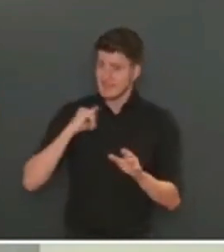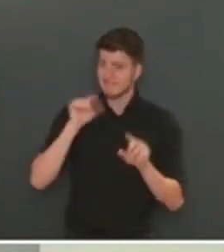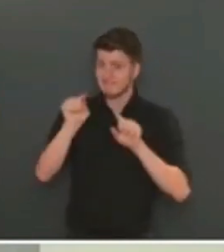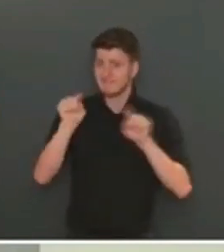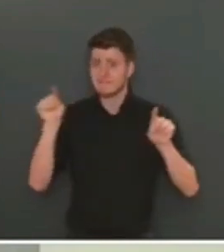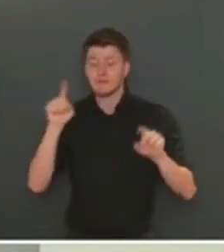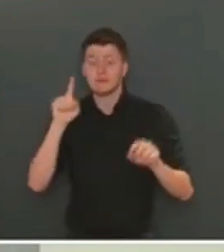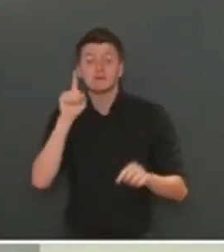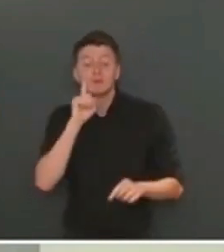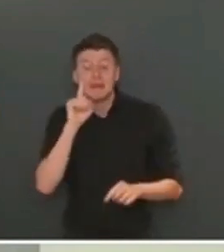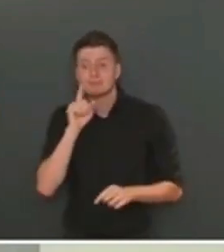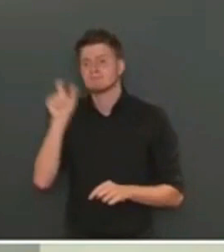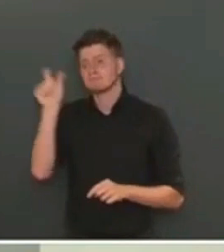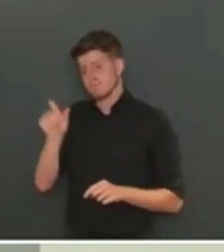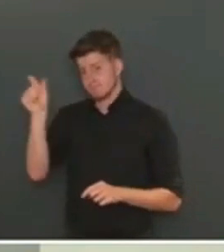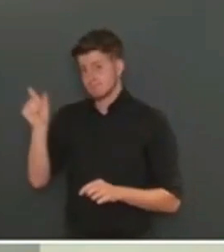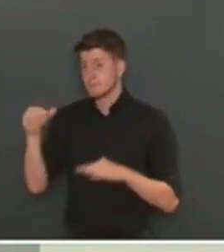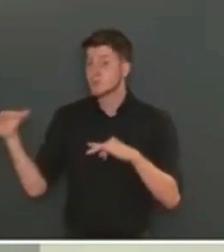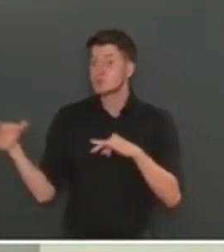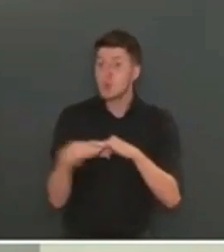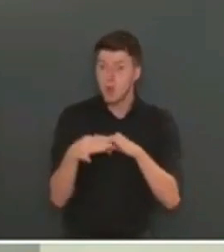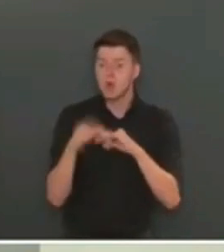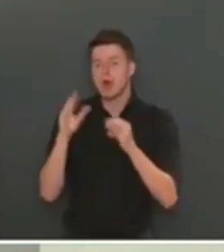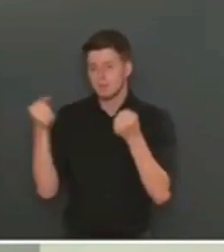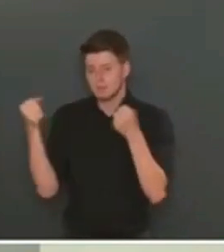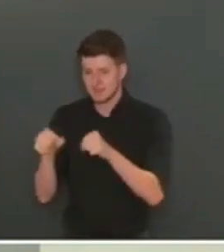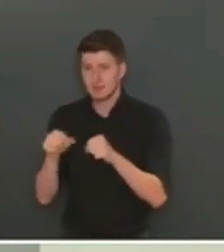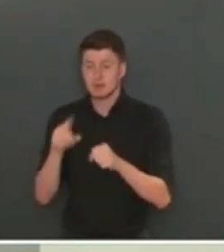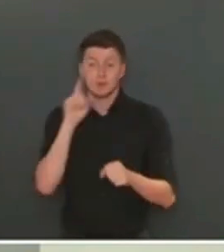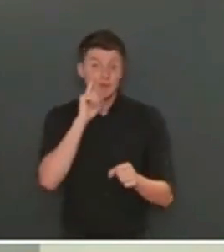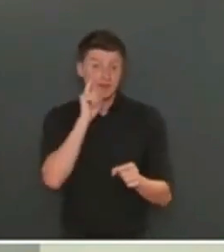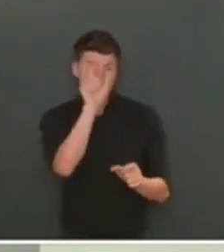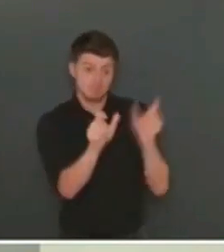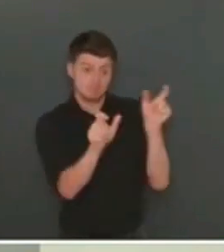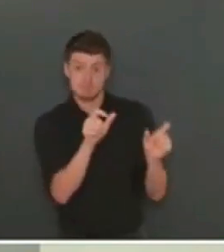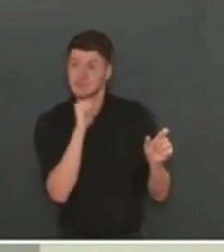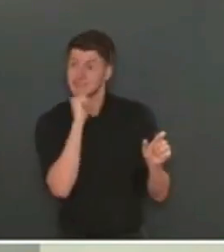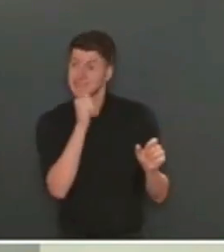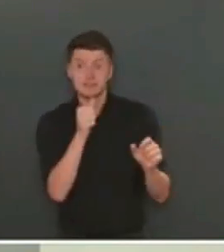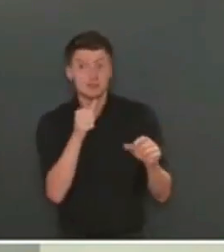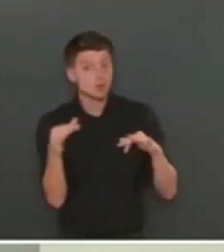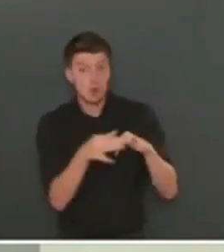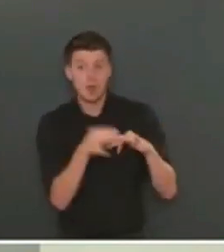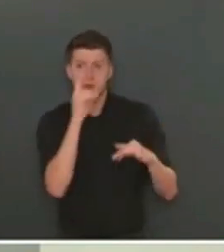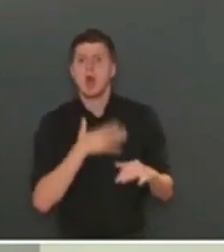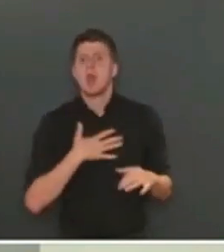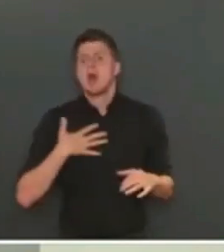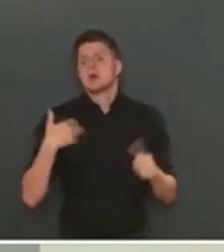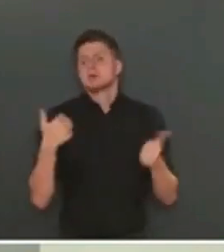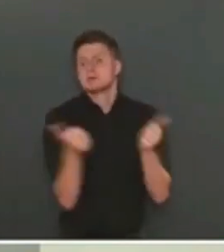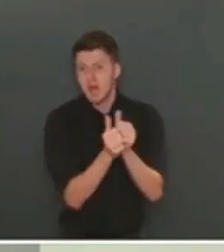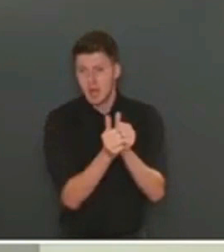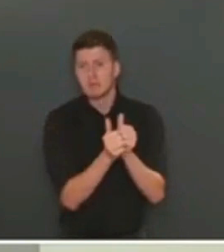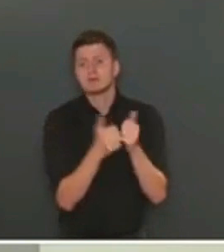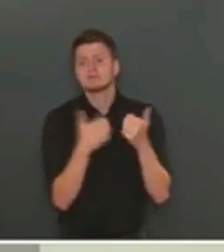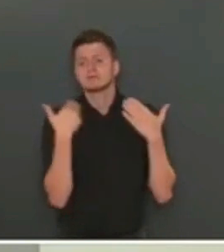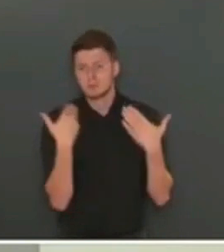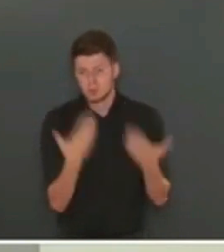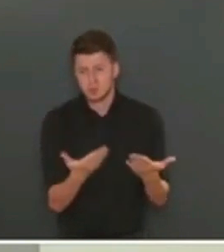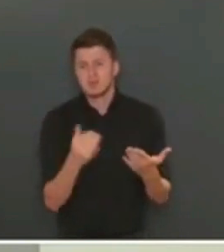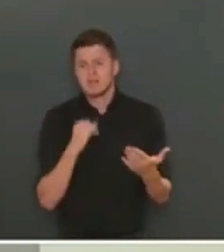déjà été prise pour les couples, mais pas pour des personnes qui entretiennent une relation durable sans être mariées.